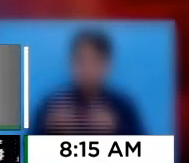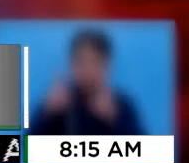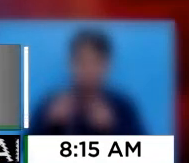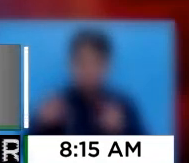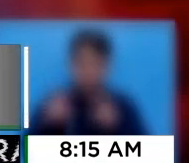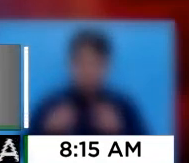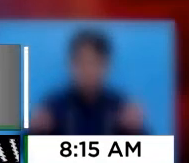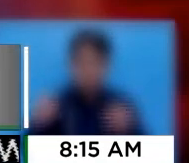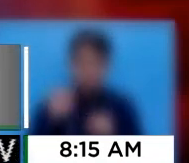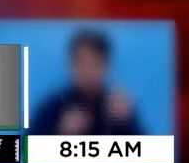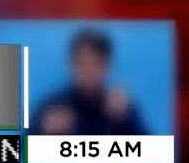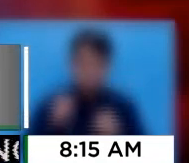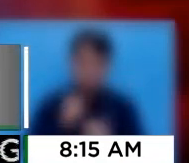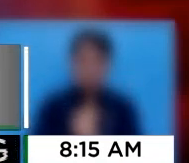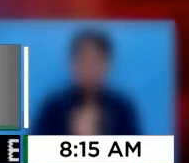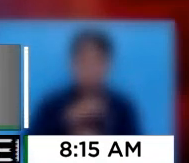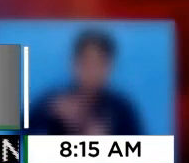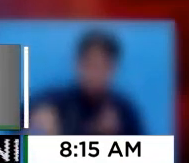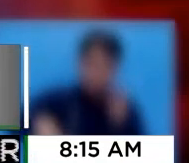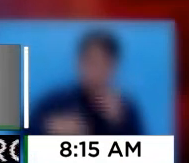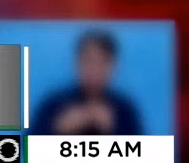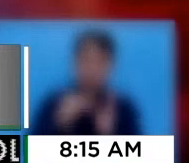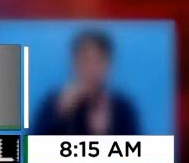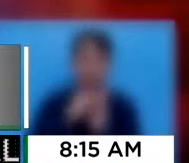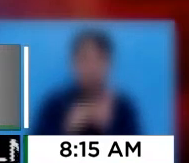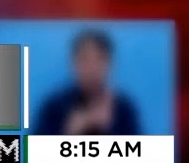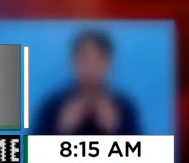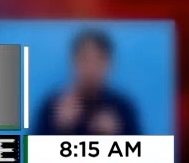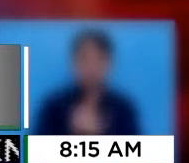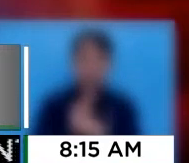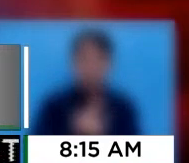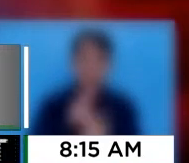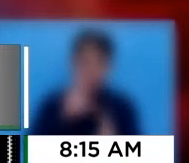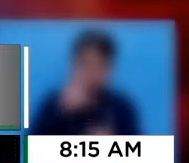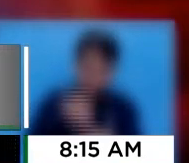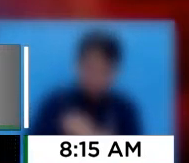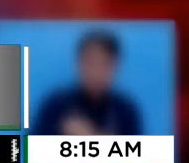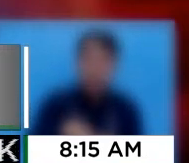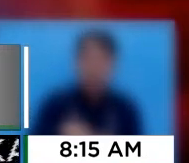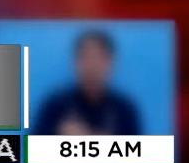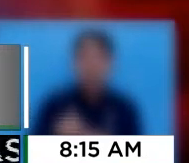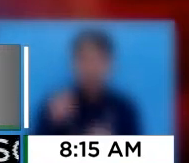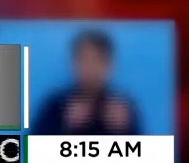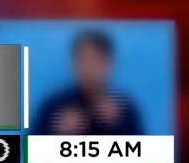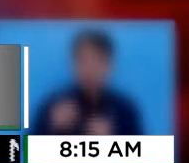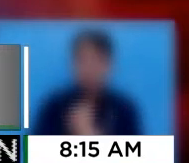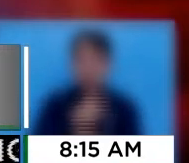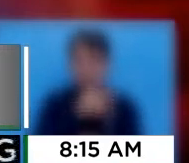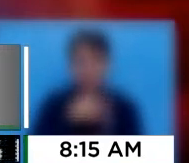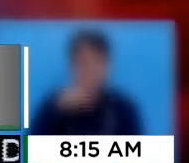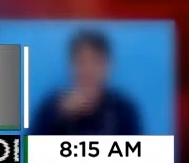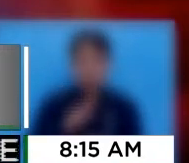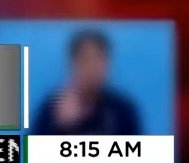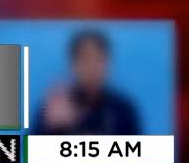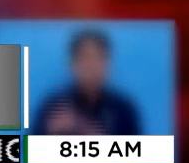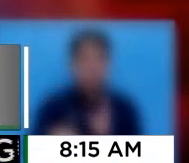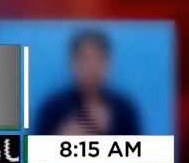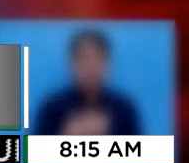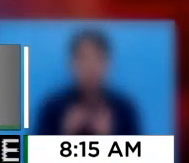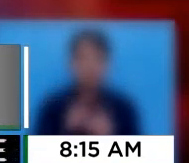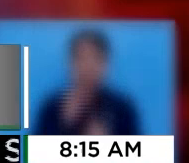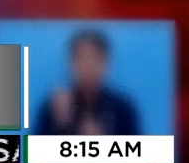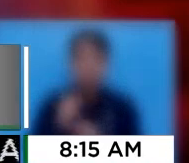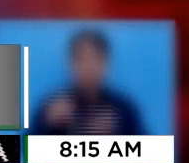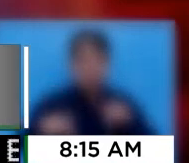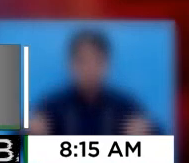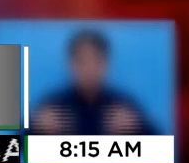The research and science is always has been prominently featured, not only in agriculture, not only in the environment, but in the other